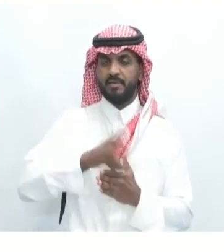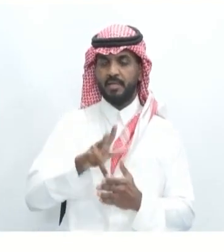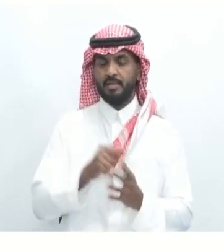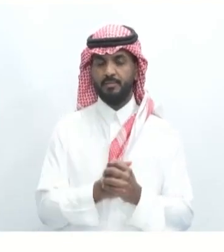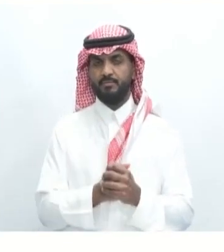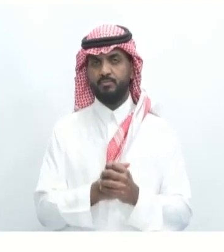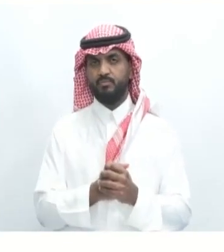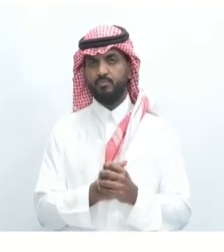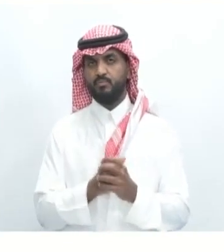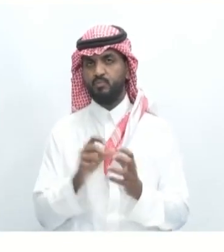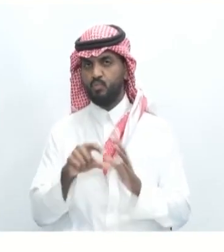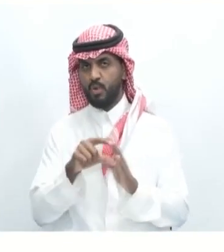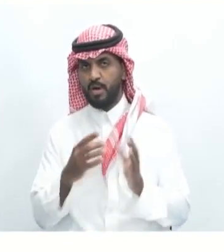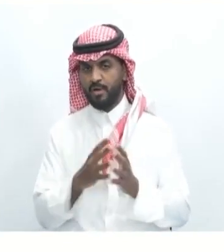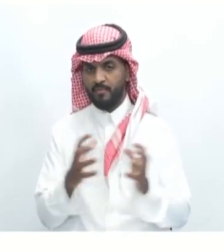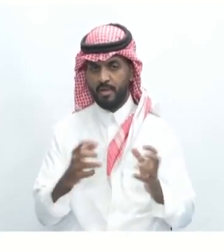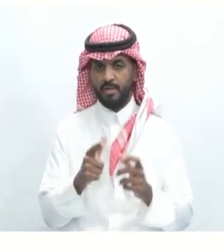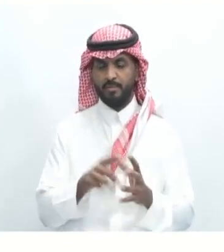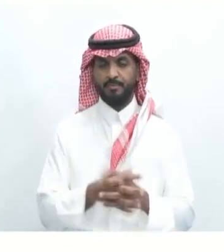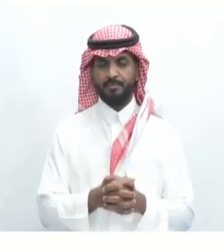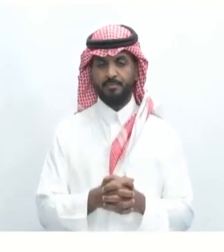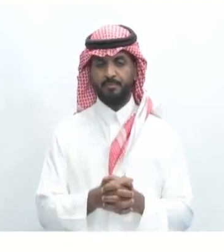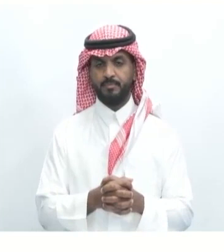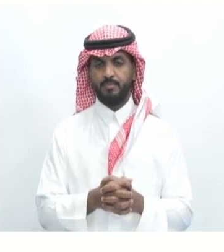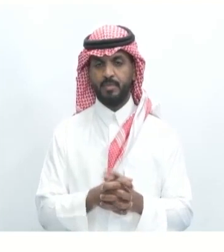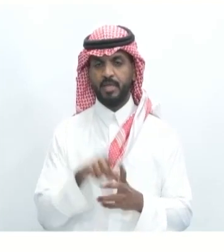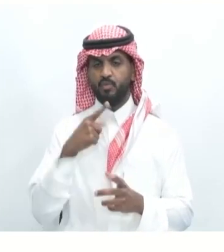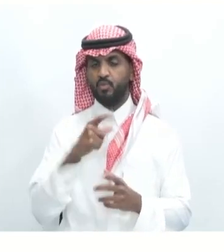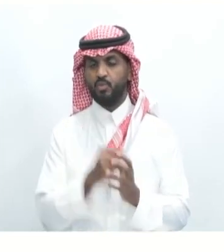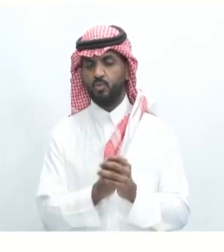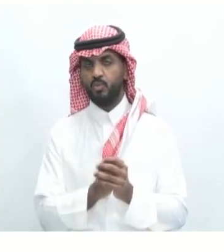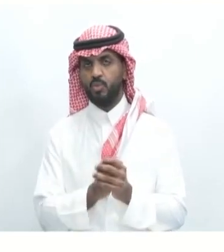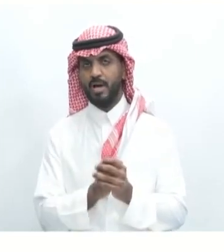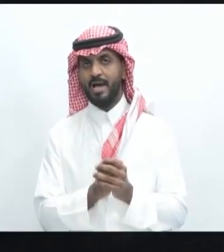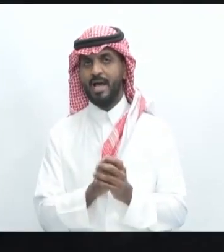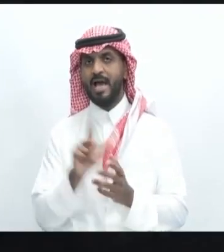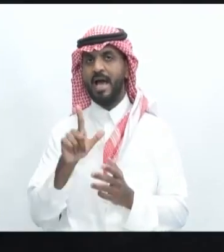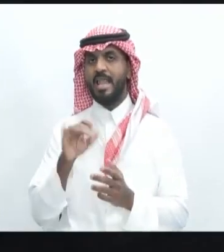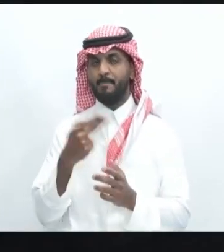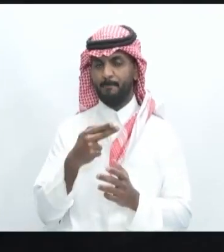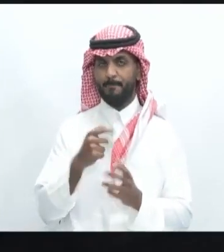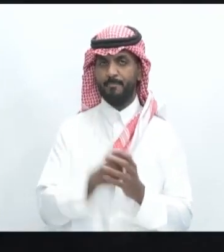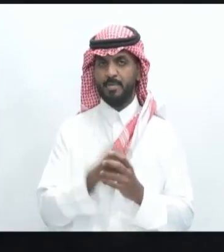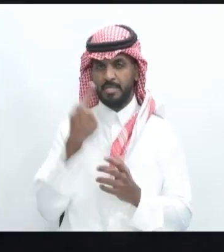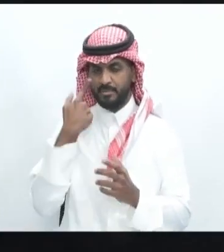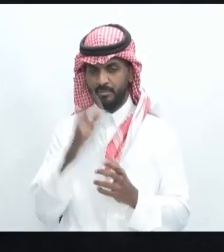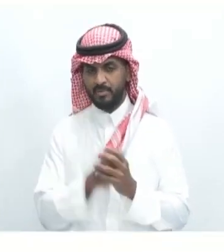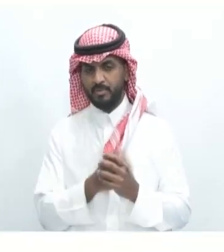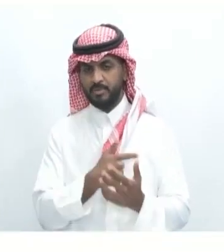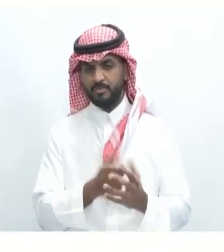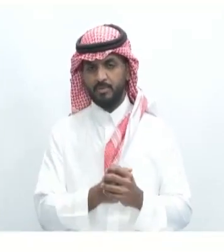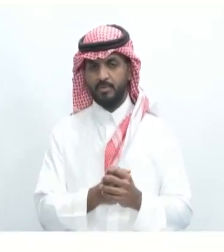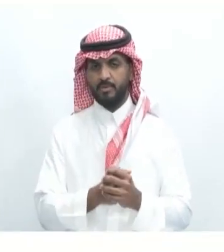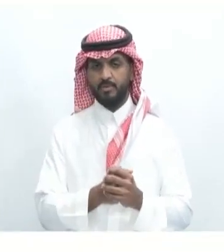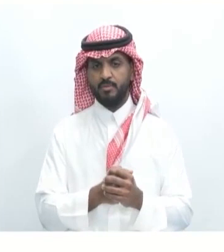اصبحت معرفه بماذا بال اذكر علما لكل مما ياتي اذا نذكر الالم